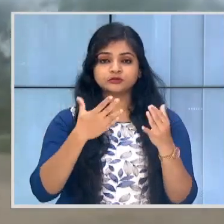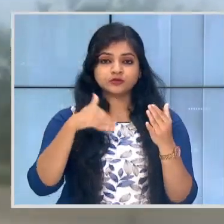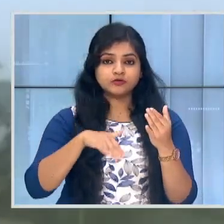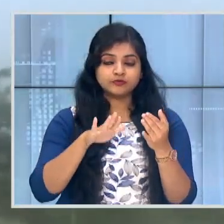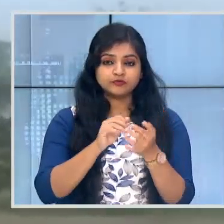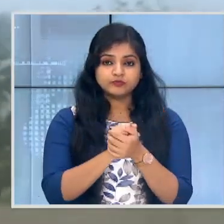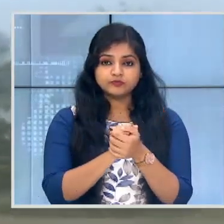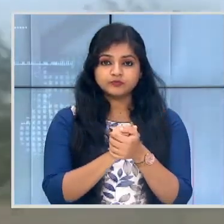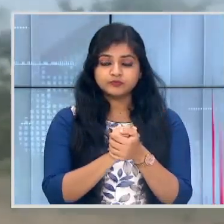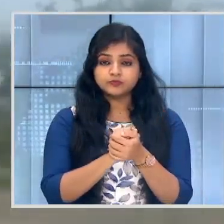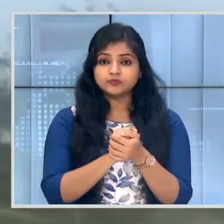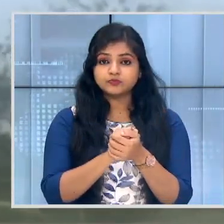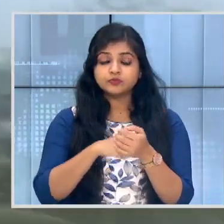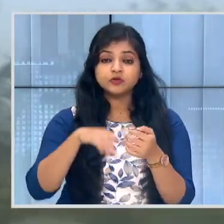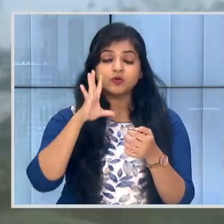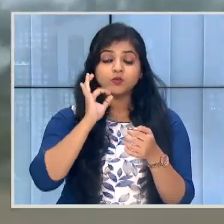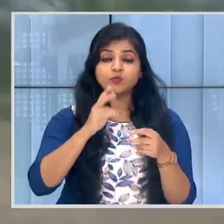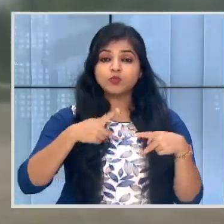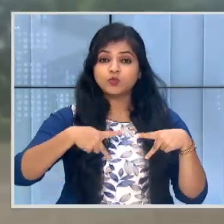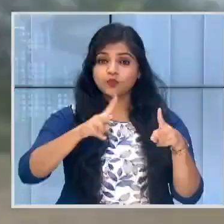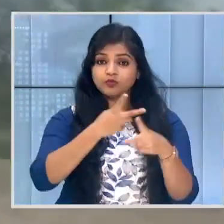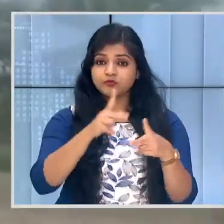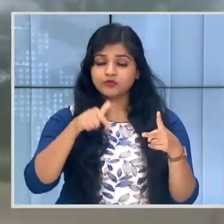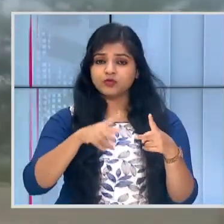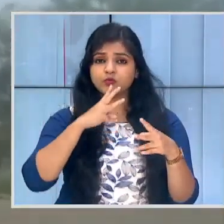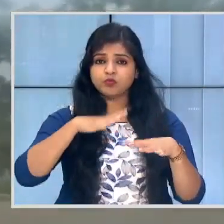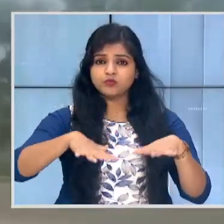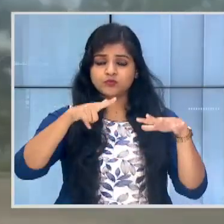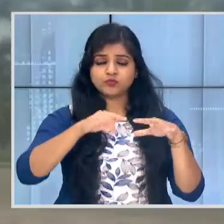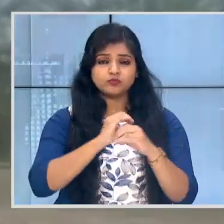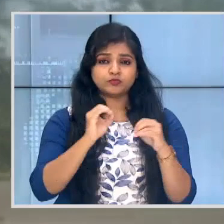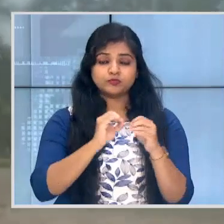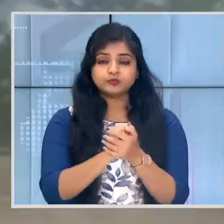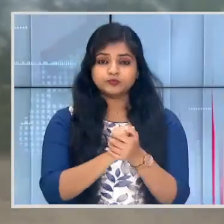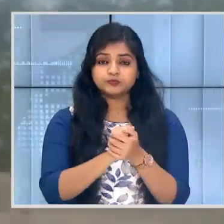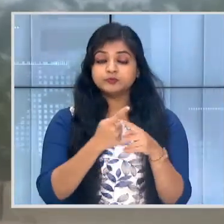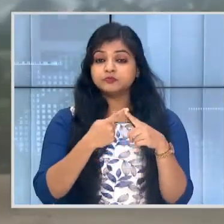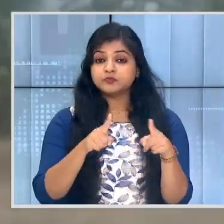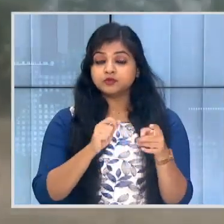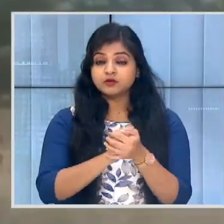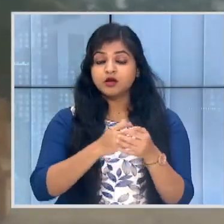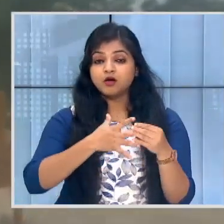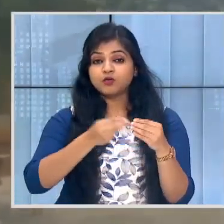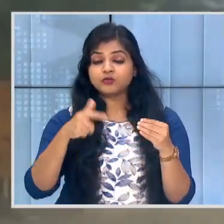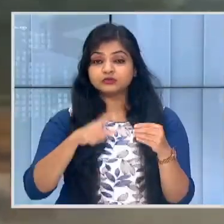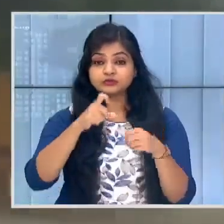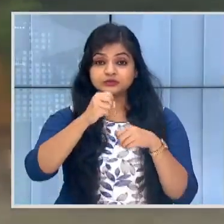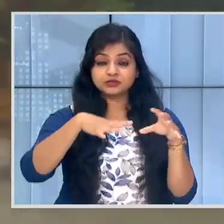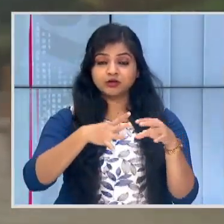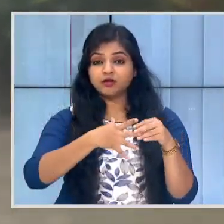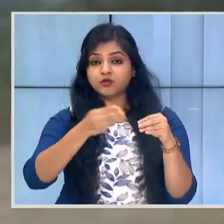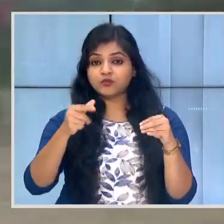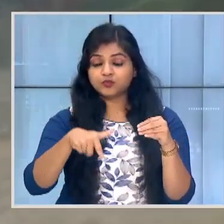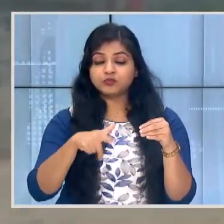തുടങ്ങുന്നുണ്ട്. പല പ്രധാനപ്പെട്ട റോഡിലും വെള്ളം നിൽക്കുന്ന ഒരു സ്ഥിതിവിശേഷമില്ല. പക്ഷേ ഔട്ടർ സൈഡിലേക്ക് വന്നാൽ, ചെന്നൈയുടെ ഔട്ടർ സൈഡിലേക്ക്